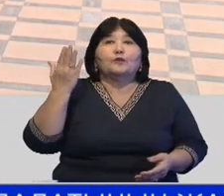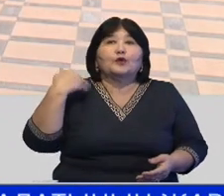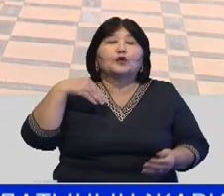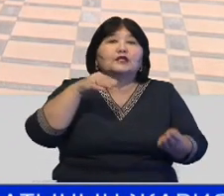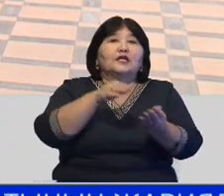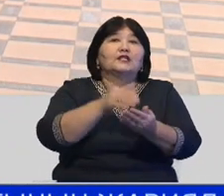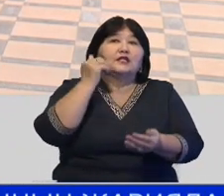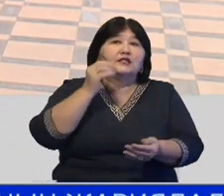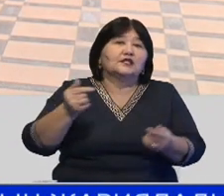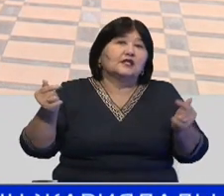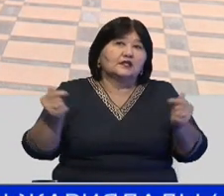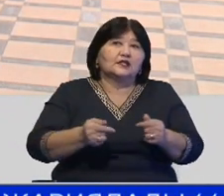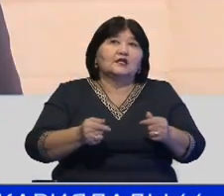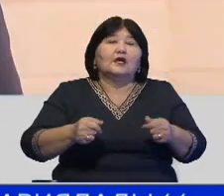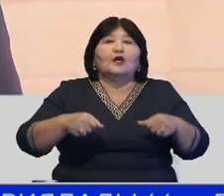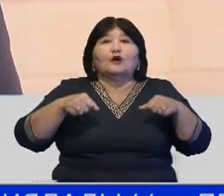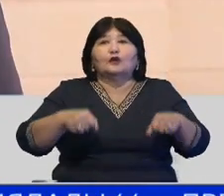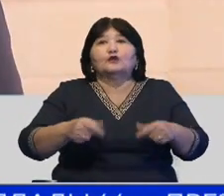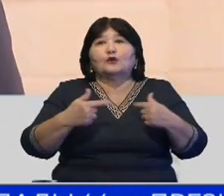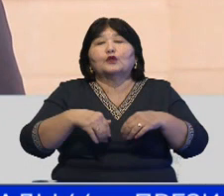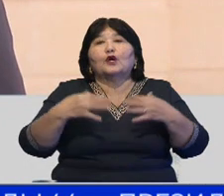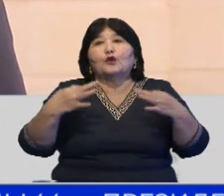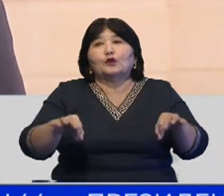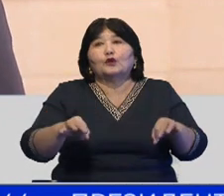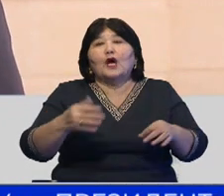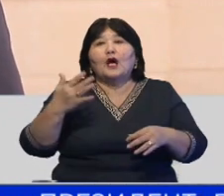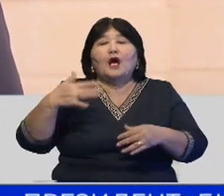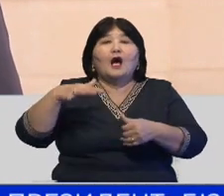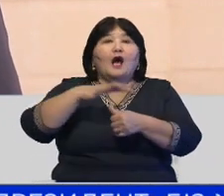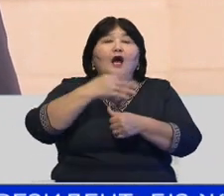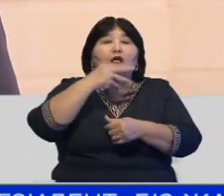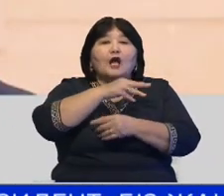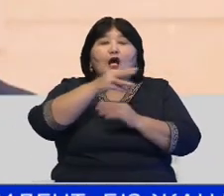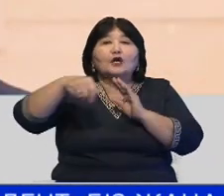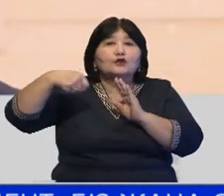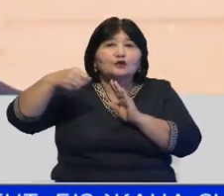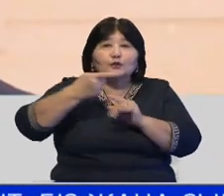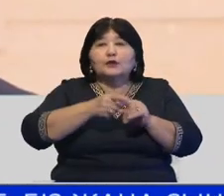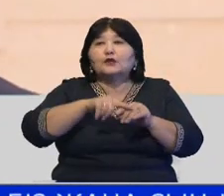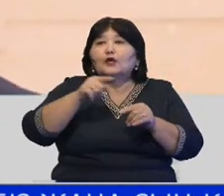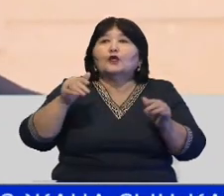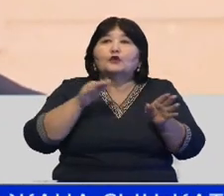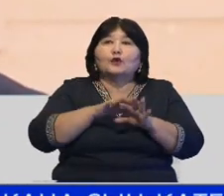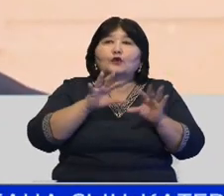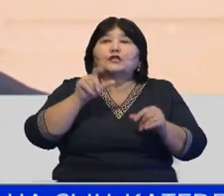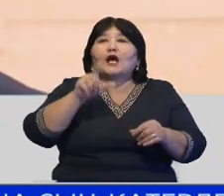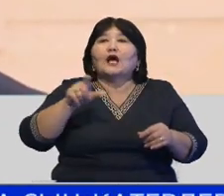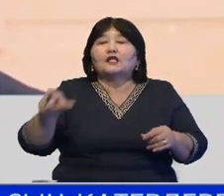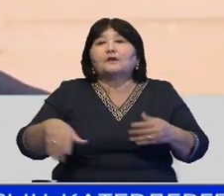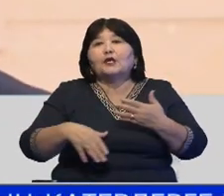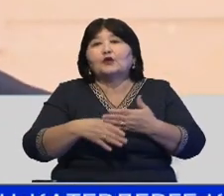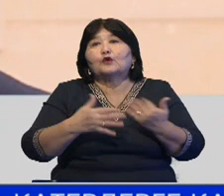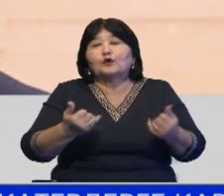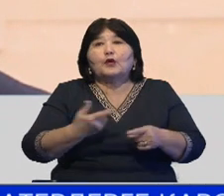кеткендердің барлығын тиісті құзырлы органдардың рұқсатымен аэросүйенбі жасалынып, бүкіл зираттарға қол күшімен, адамдардың